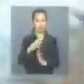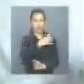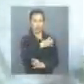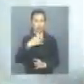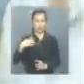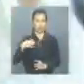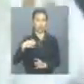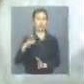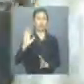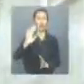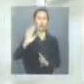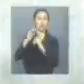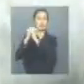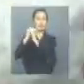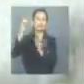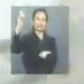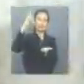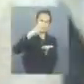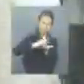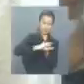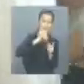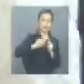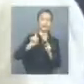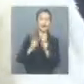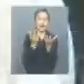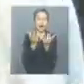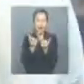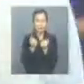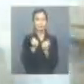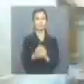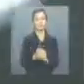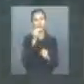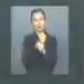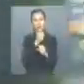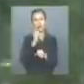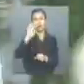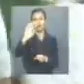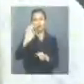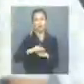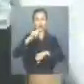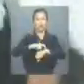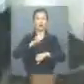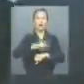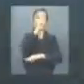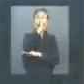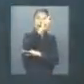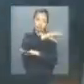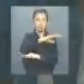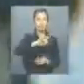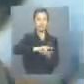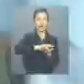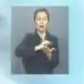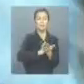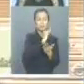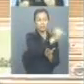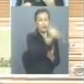ร์แลนด์ประจำประเทศไทยที่ตึกไทยคู่ฟ้าทำเนียบรัฐบาลและในช่วงบ่ายนายกรัฐมนตรีจะเดินทางไปตรวจเยี่ยมประชาชนที่